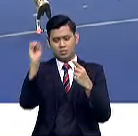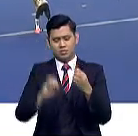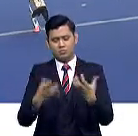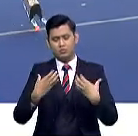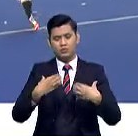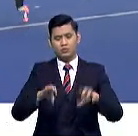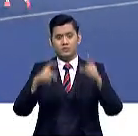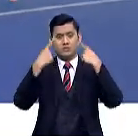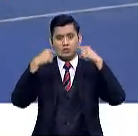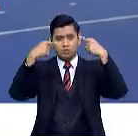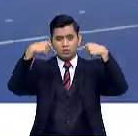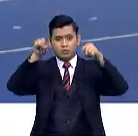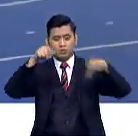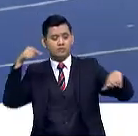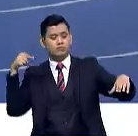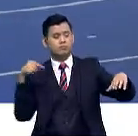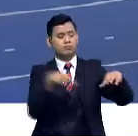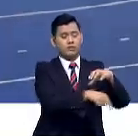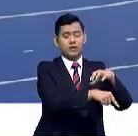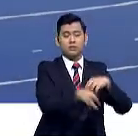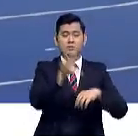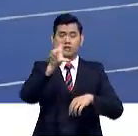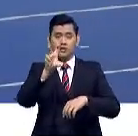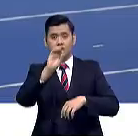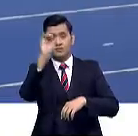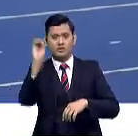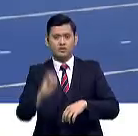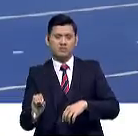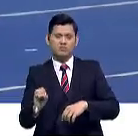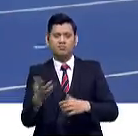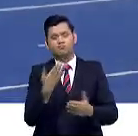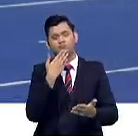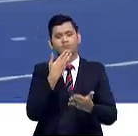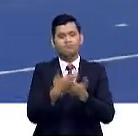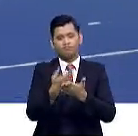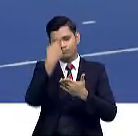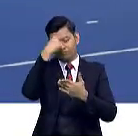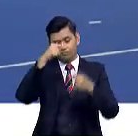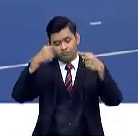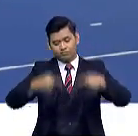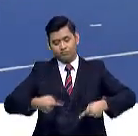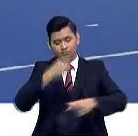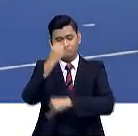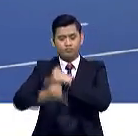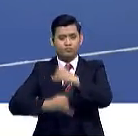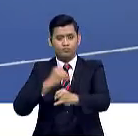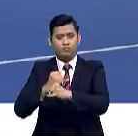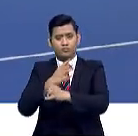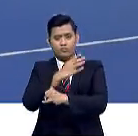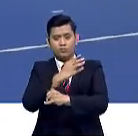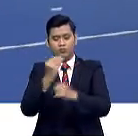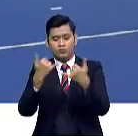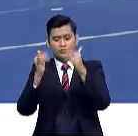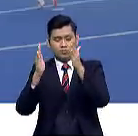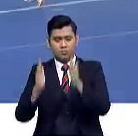gol tambah beliau kada penghasilan sekitar 30 ratus adalah dikira baik untuk melawan antarbangsa dan pemain kebangsaan yang mewakili